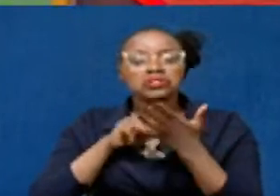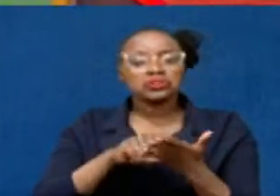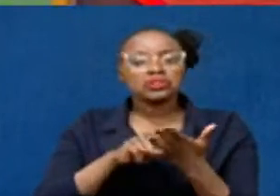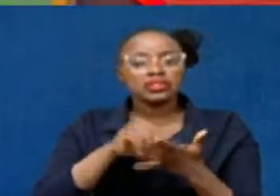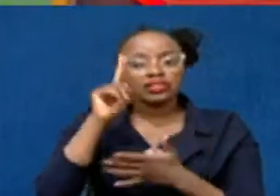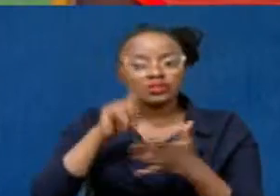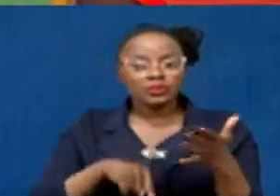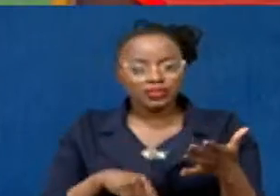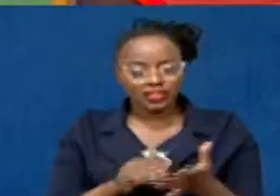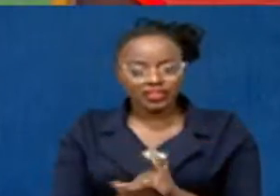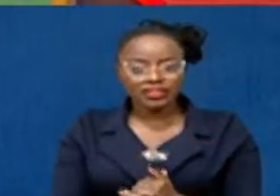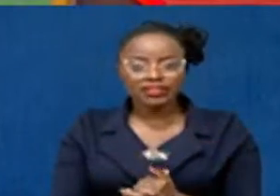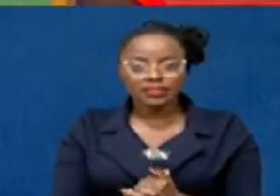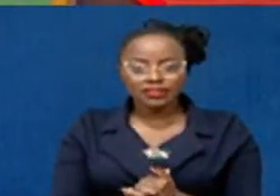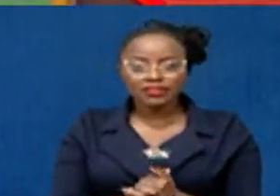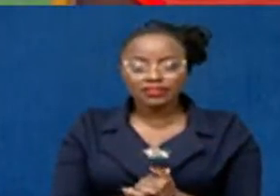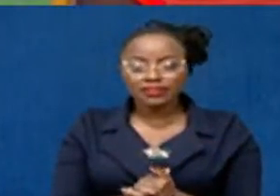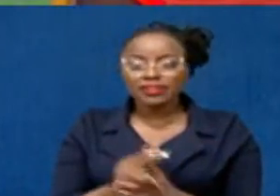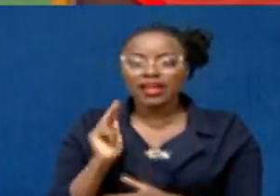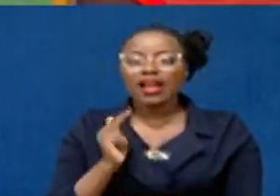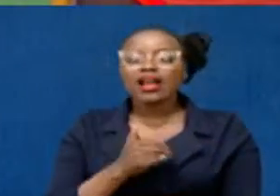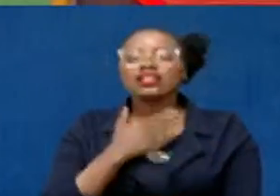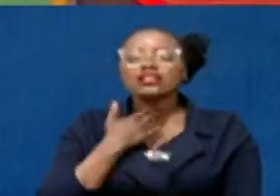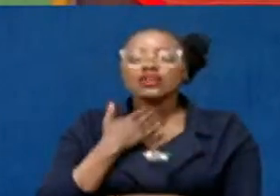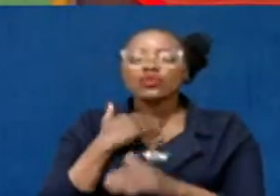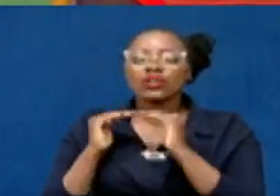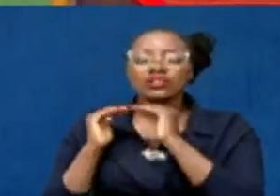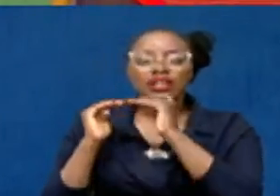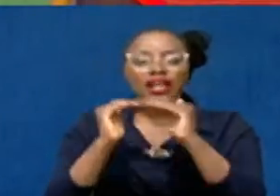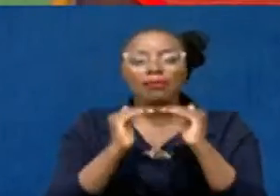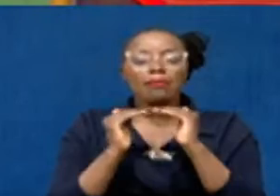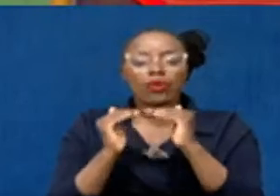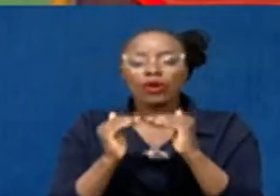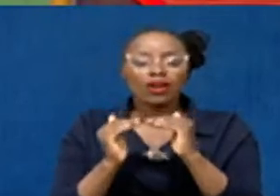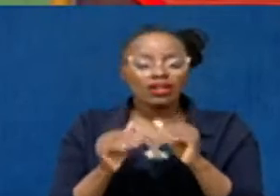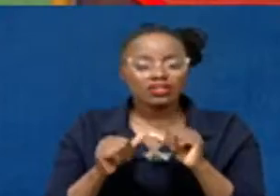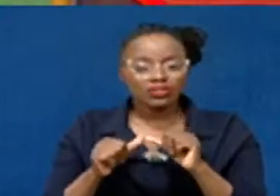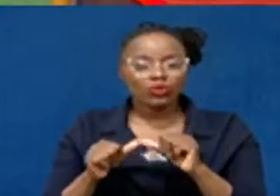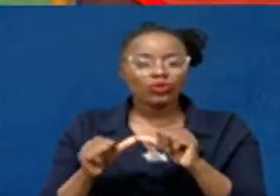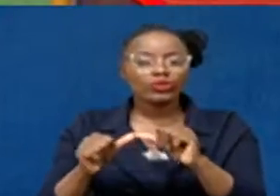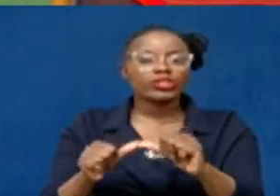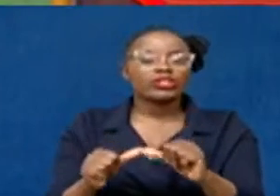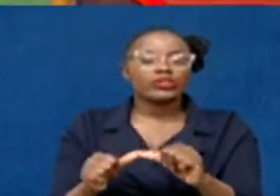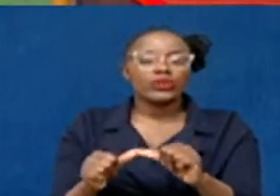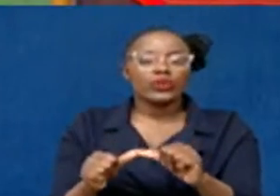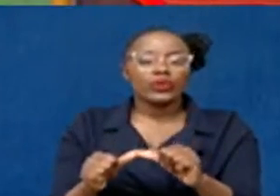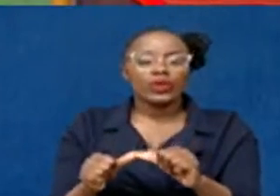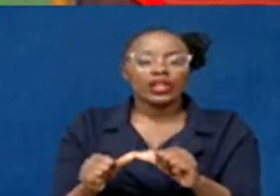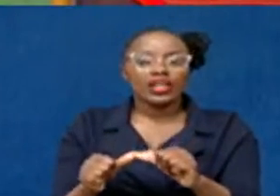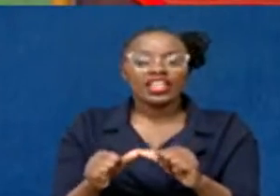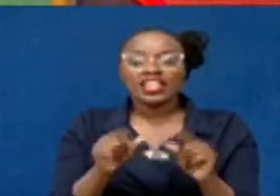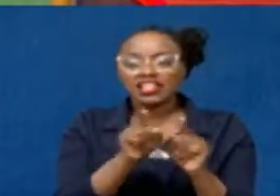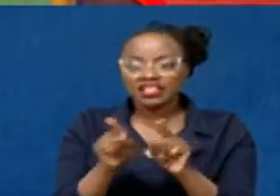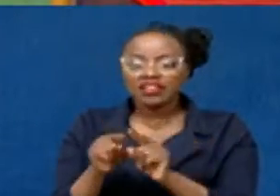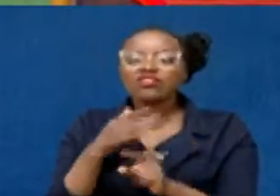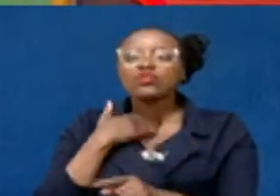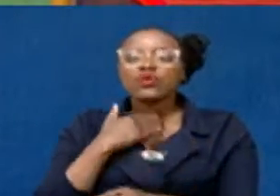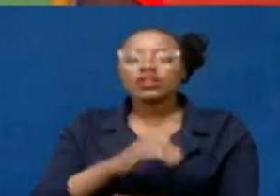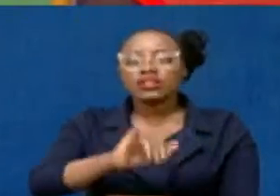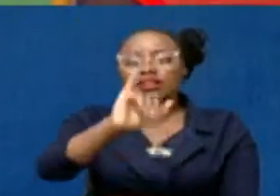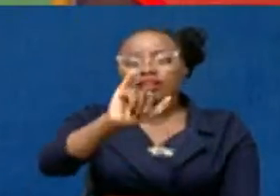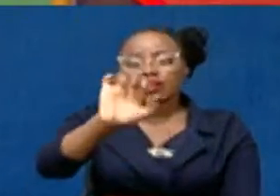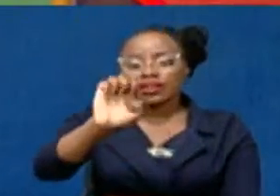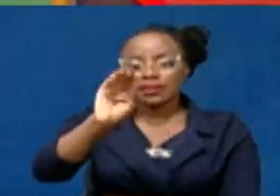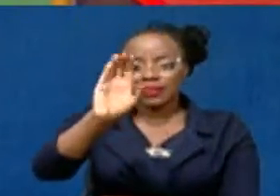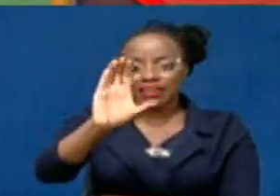nisisitize kwamba tunataka demokrasia idumishwe na tunataka